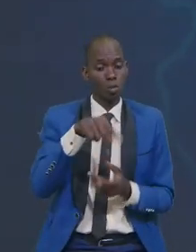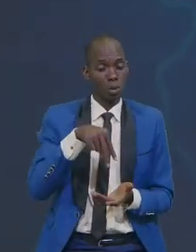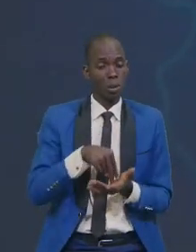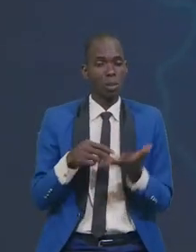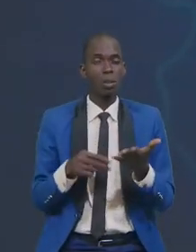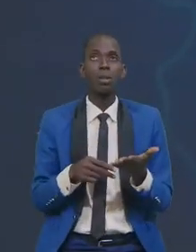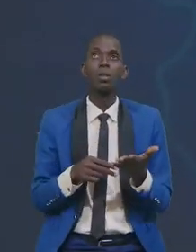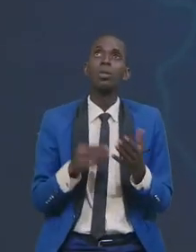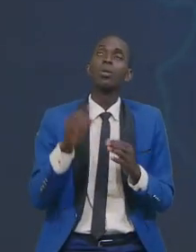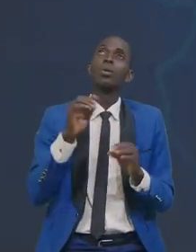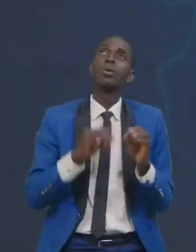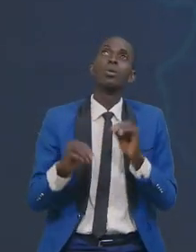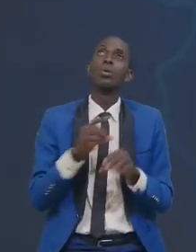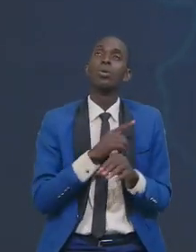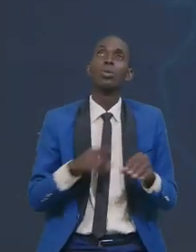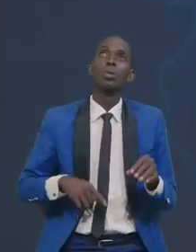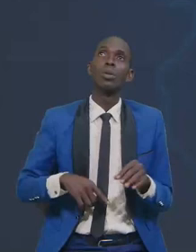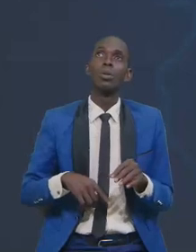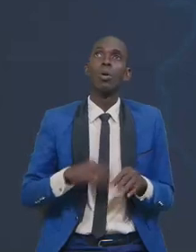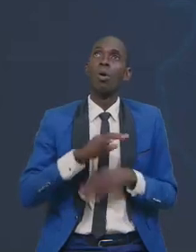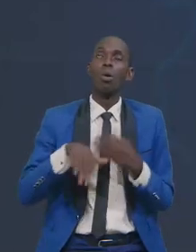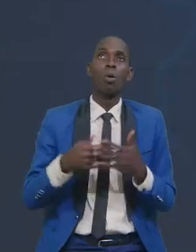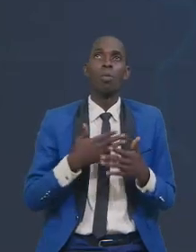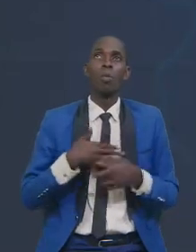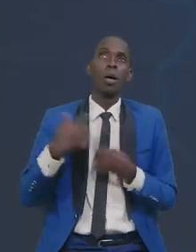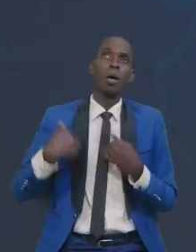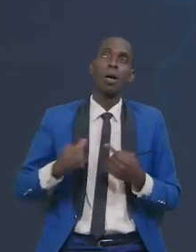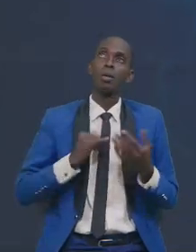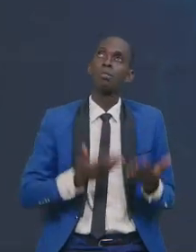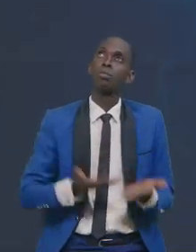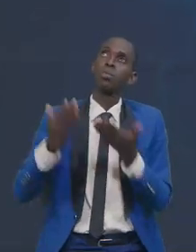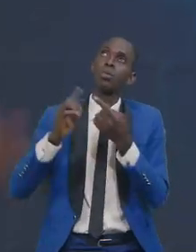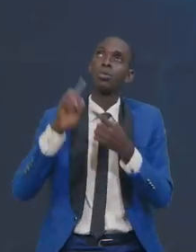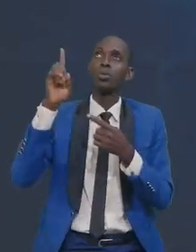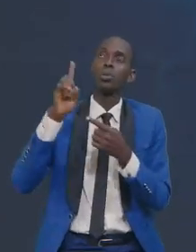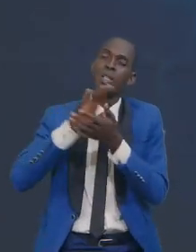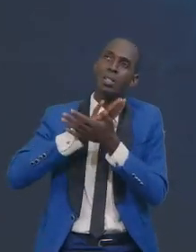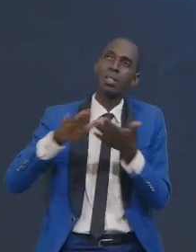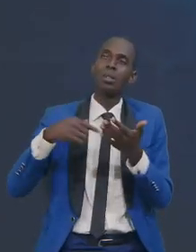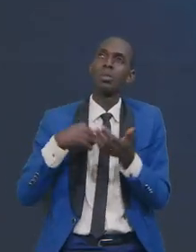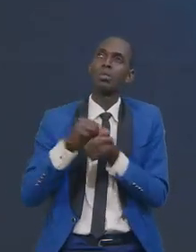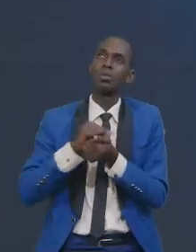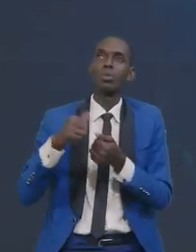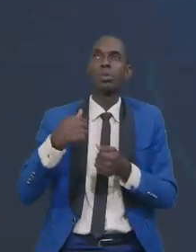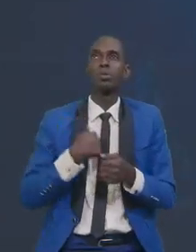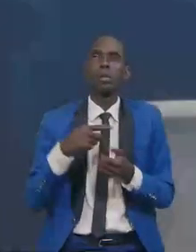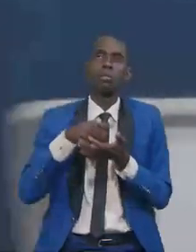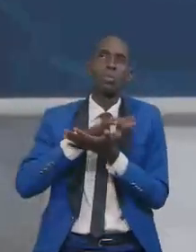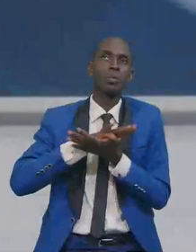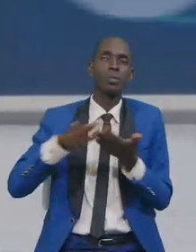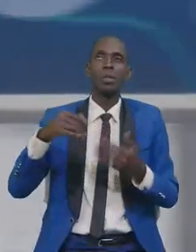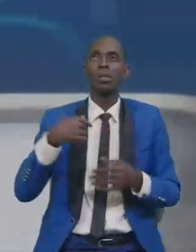et tu dis, Seigneur, oh, de tout mon cœur, je l'amène à toi, purifie-moi, lave-moi,